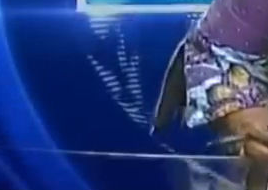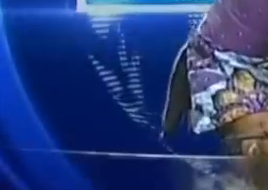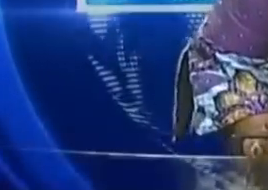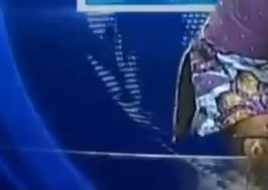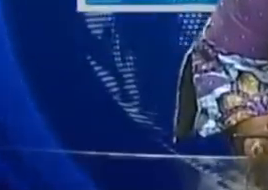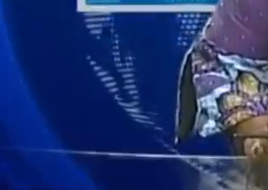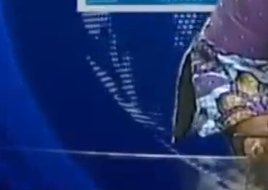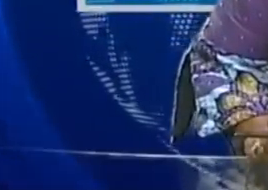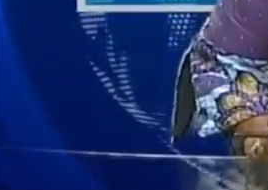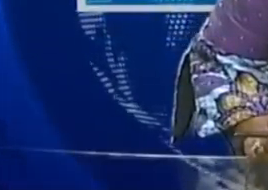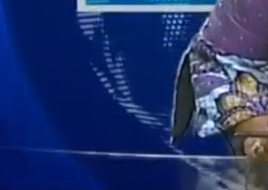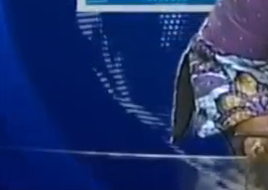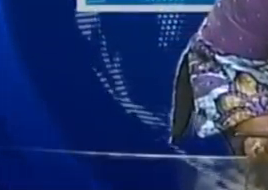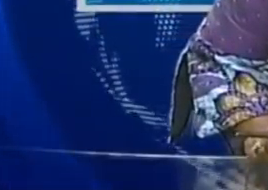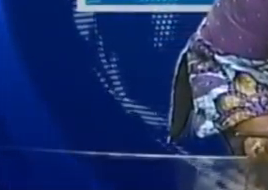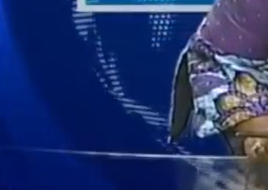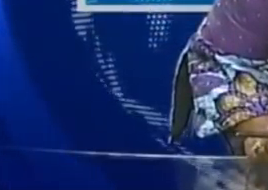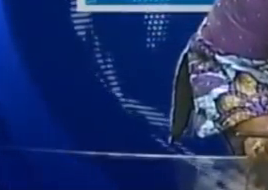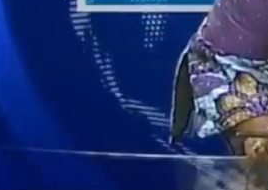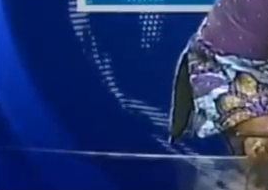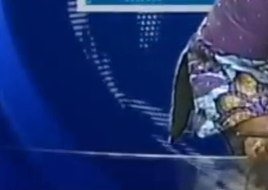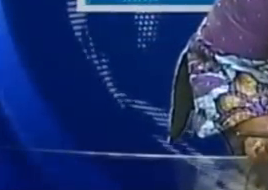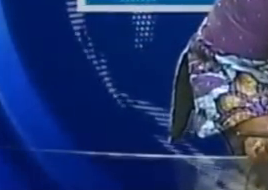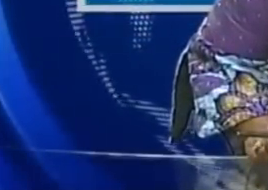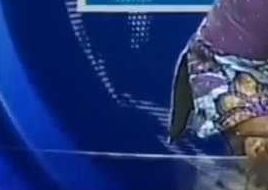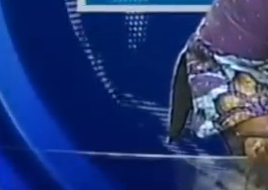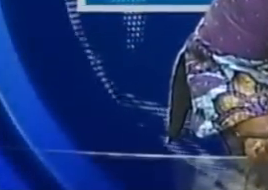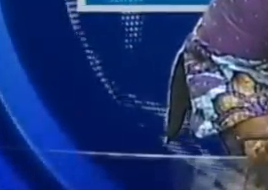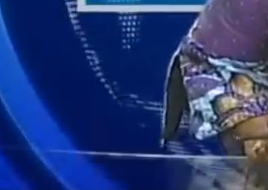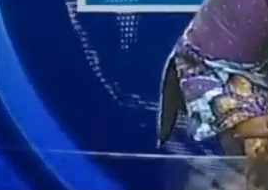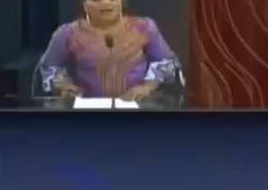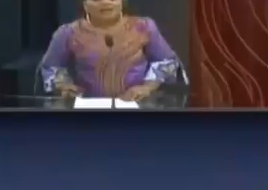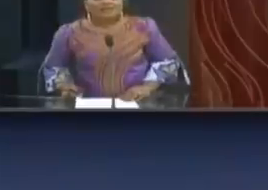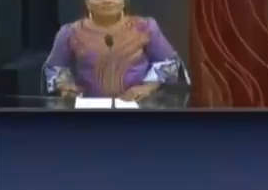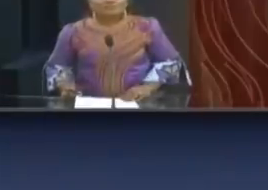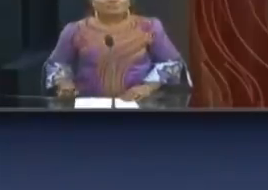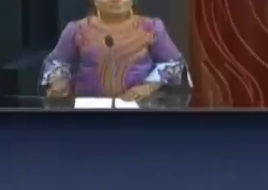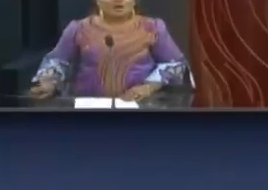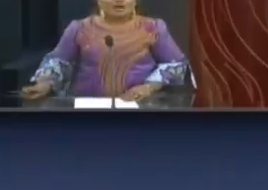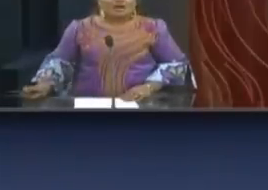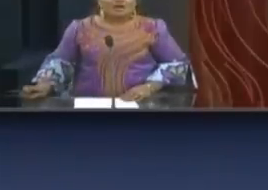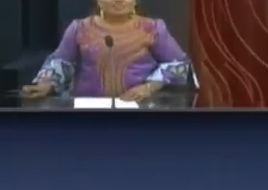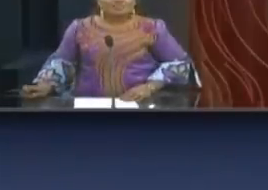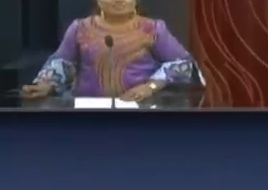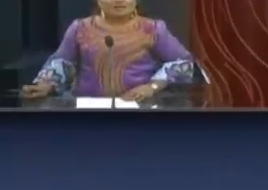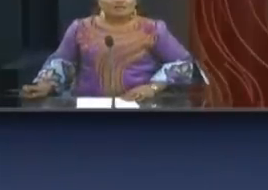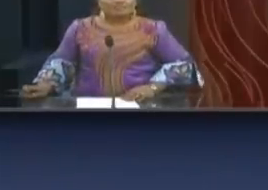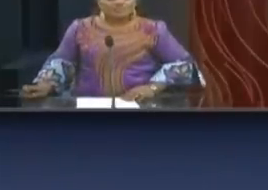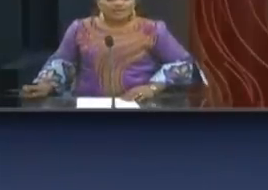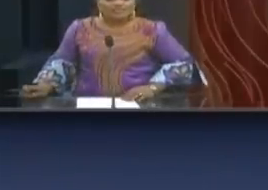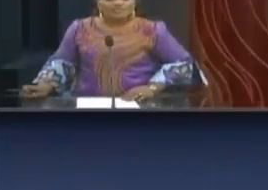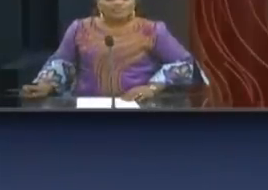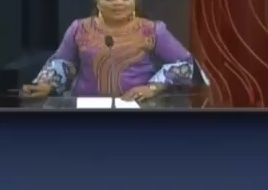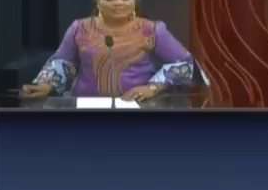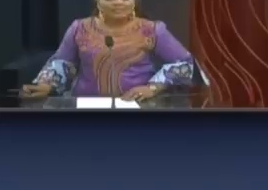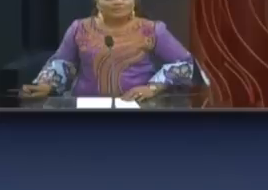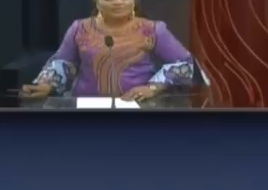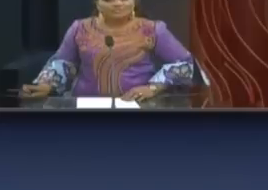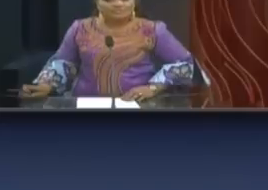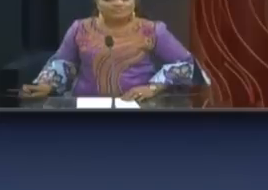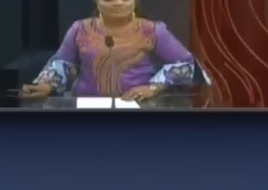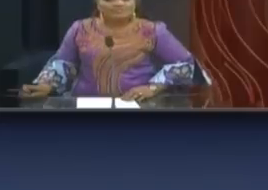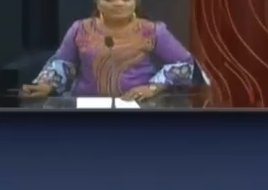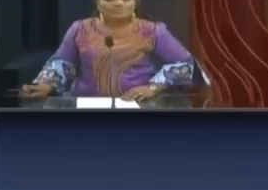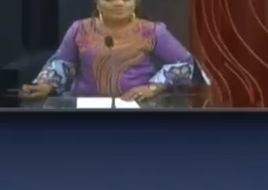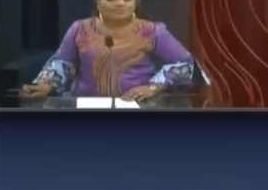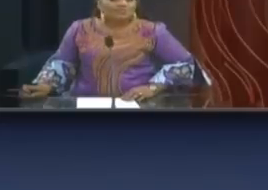Il est 20h, voici les titres de l'actualité de ce samedi 8 juillet. À la une ce soir, un média moderne prêt à relever